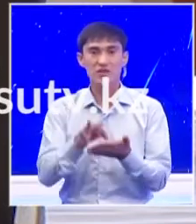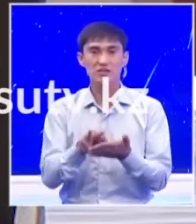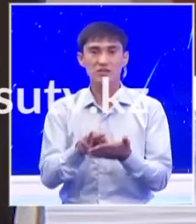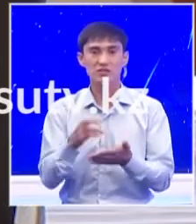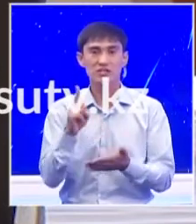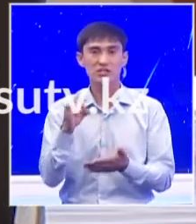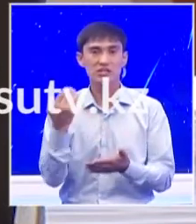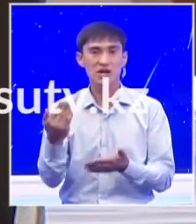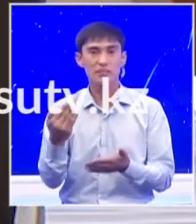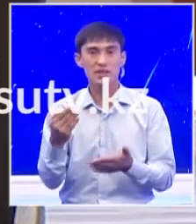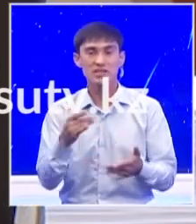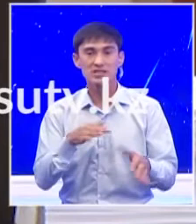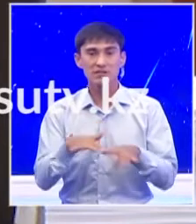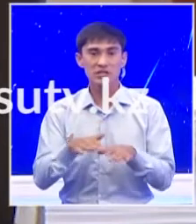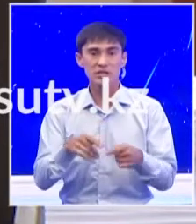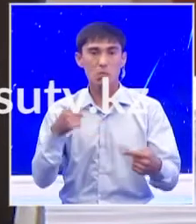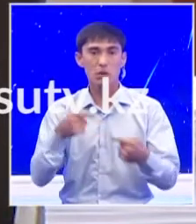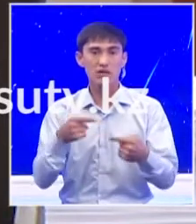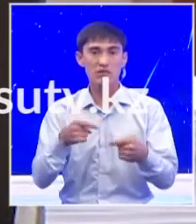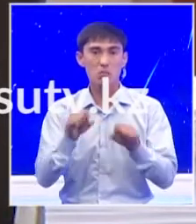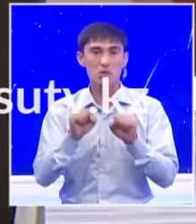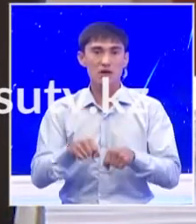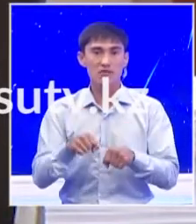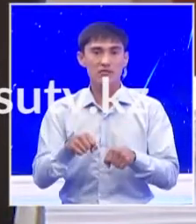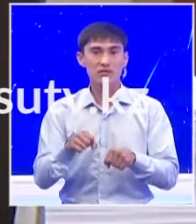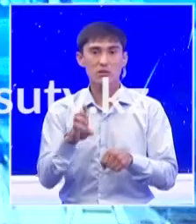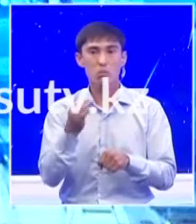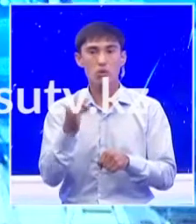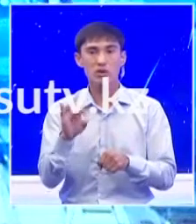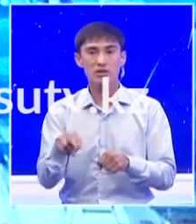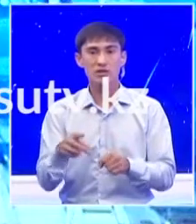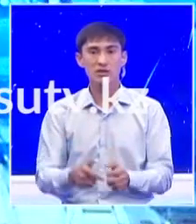за совершение противоправного деяния, коим является буллинг.